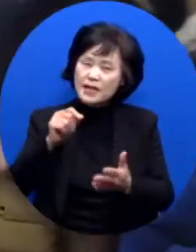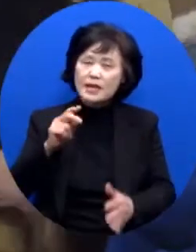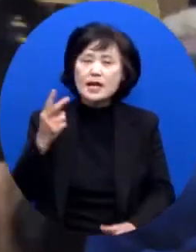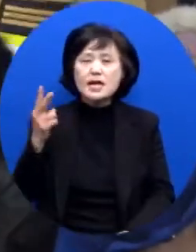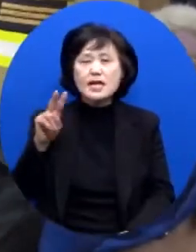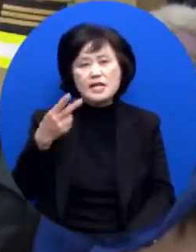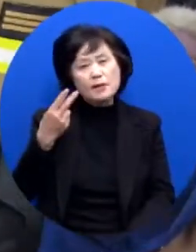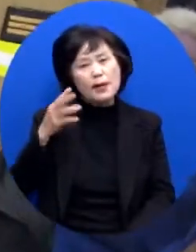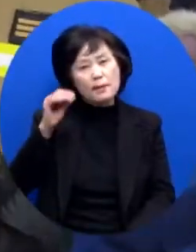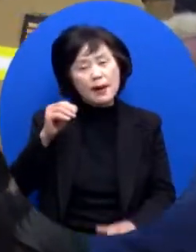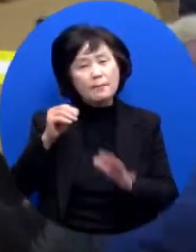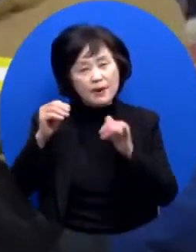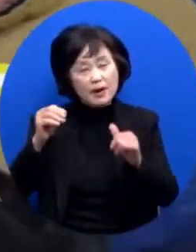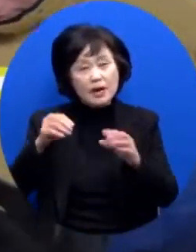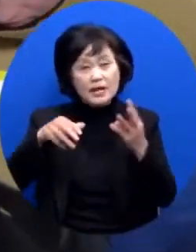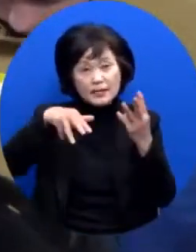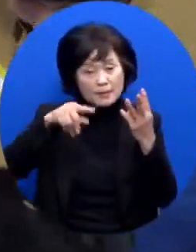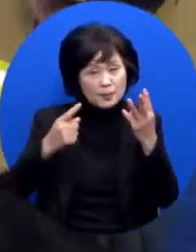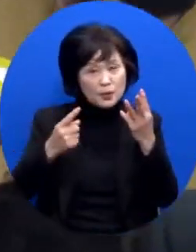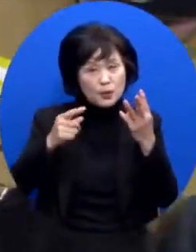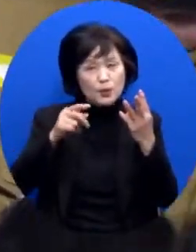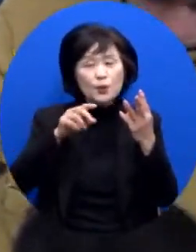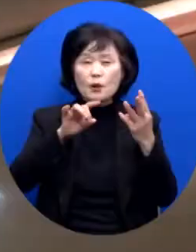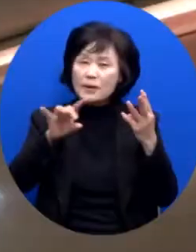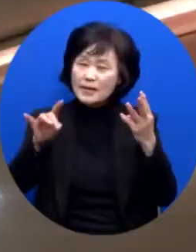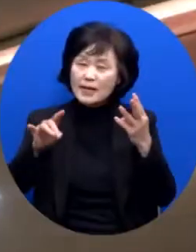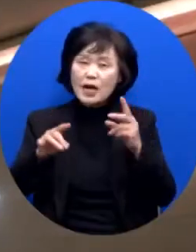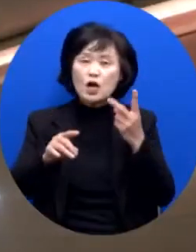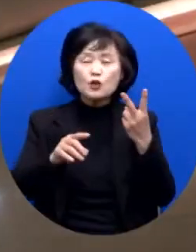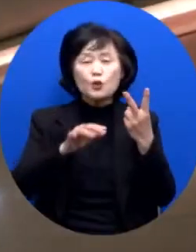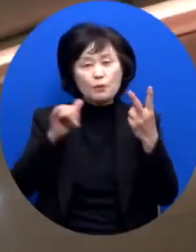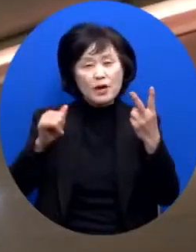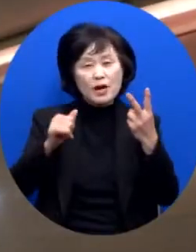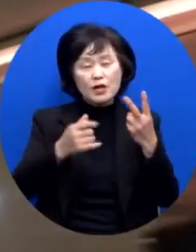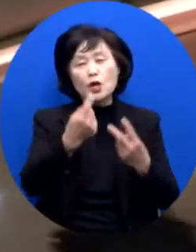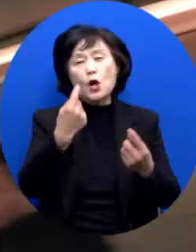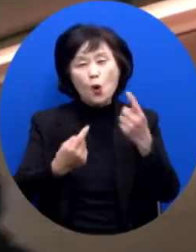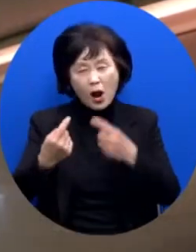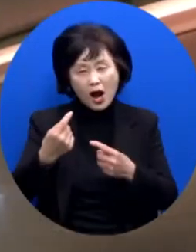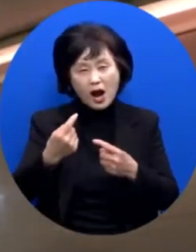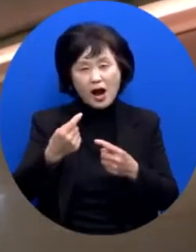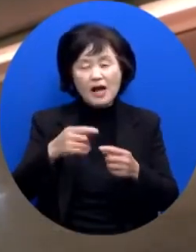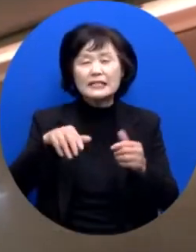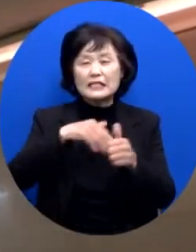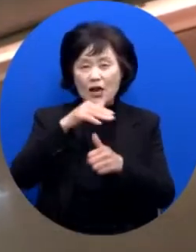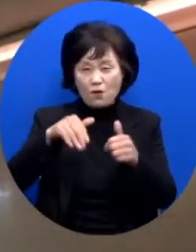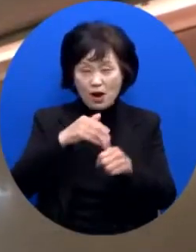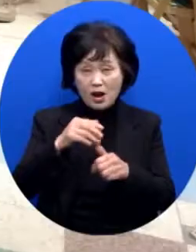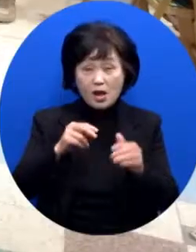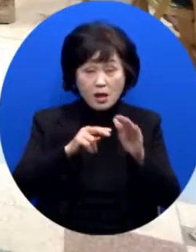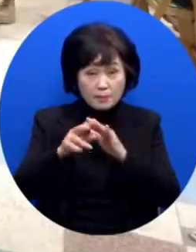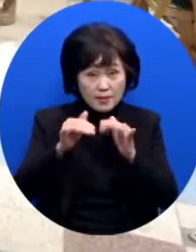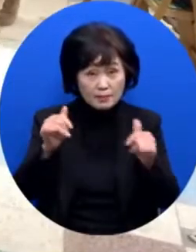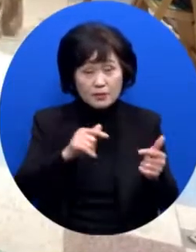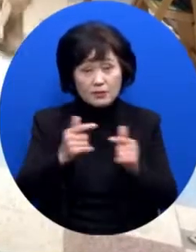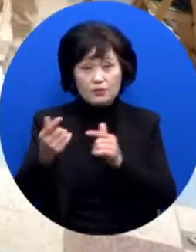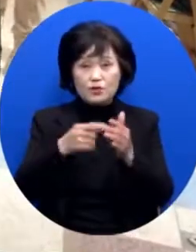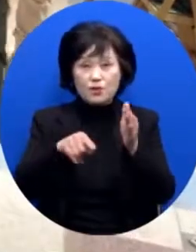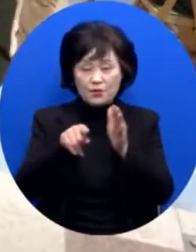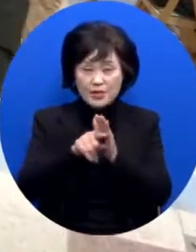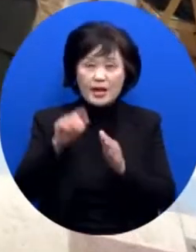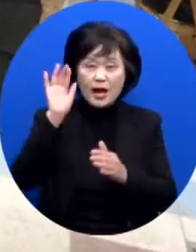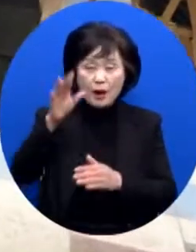3초마다 2명의 피난민이 유입되는 셈입니다. 플루티스트 송솔나무 씨는 피난민을 위해 앞으로도 폴란드에